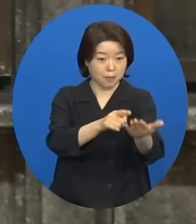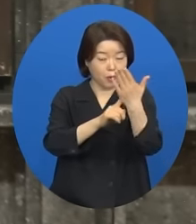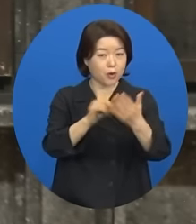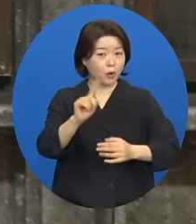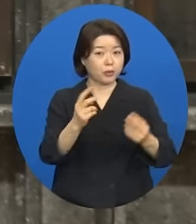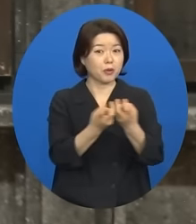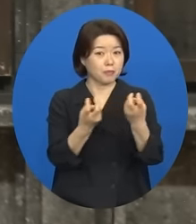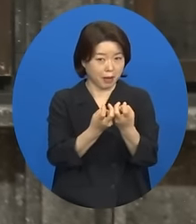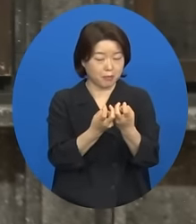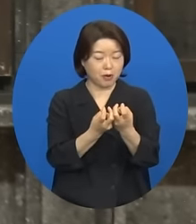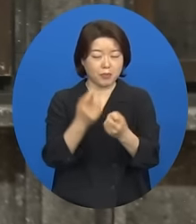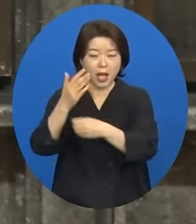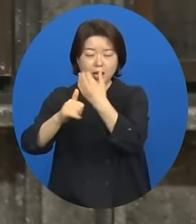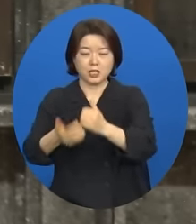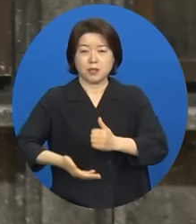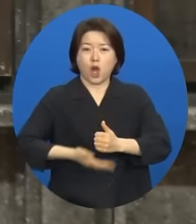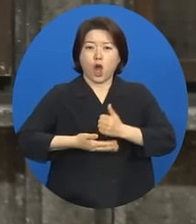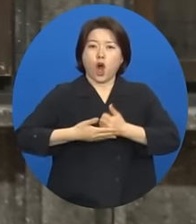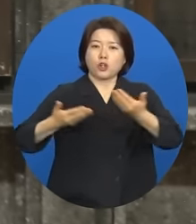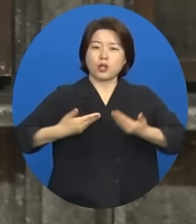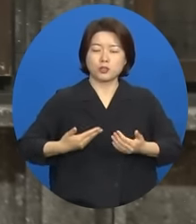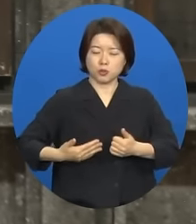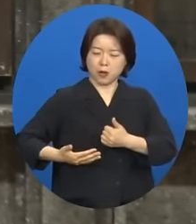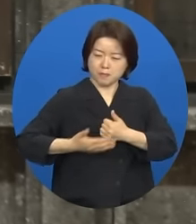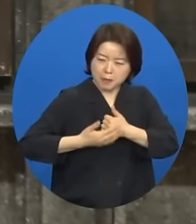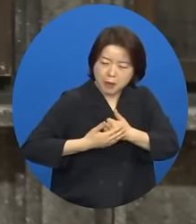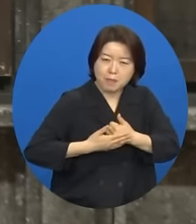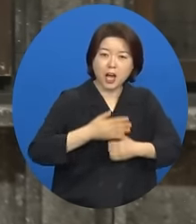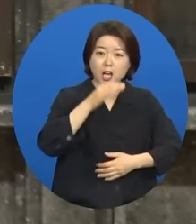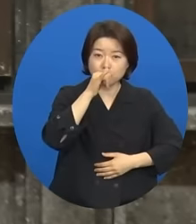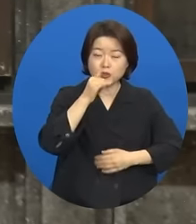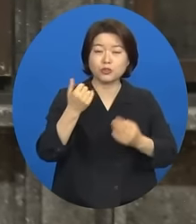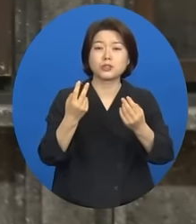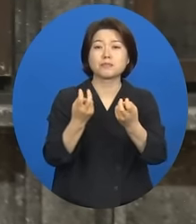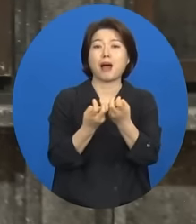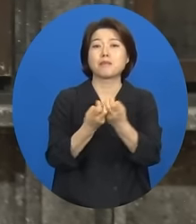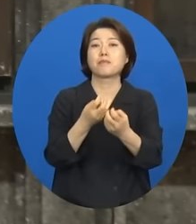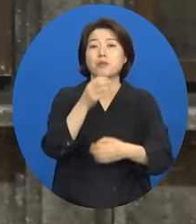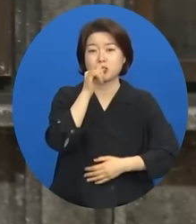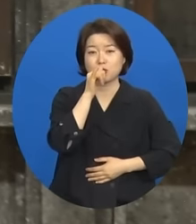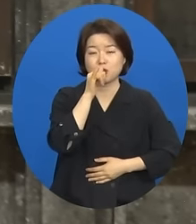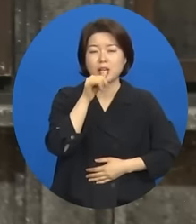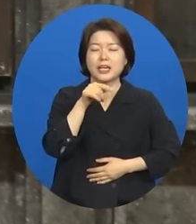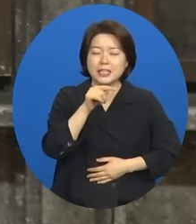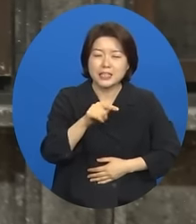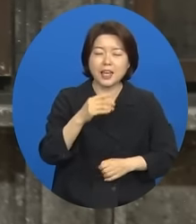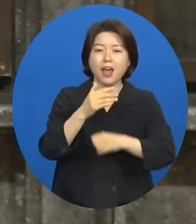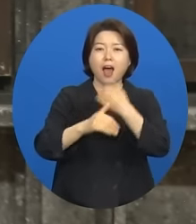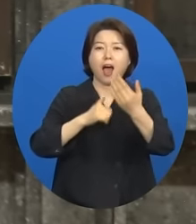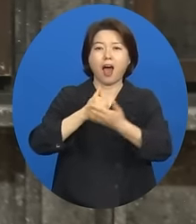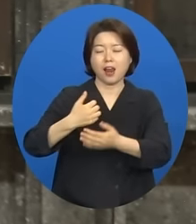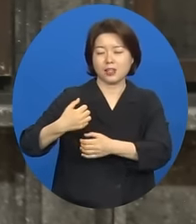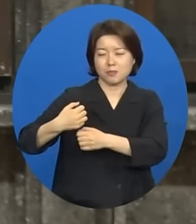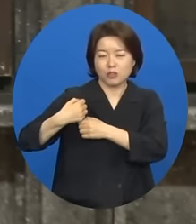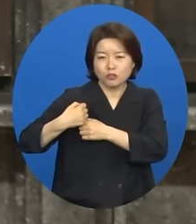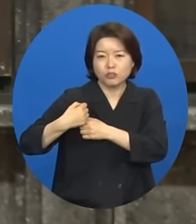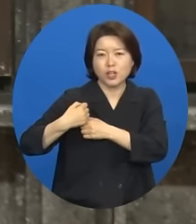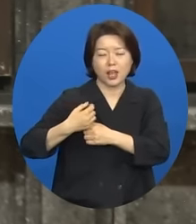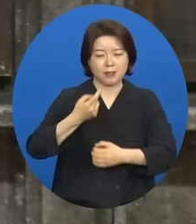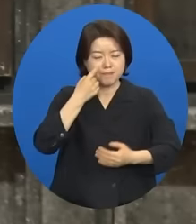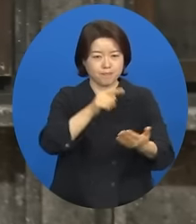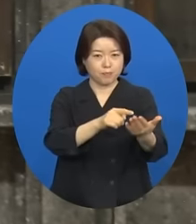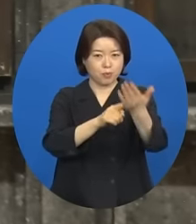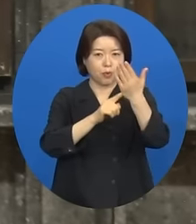우리를 격려하시고 우리를 다독여주시는 하나님 방식이 바로 이 마하나임이다라는 것이죠.